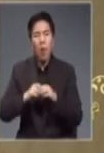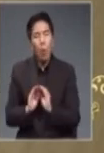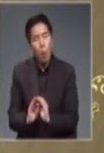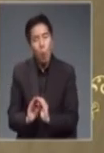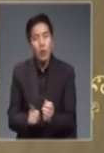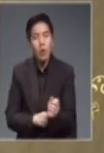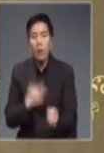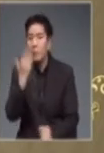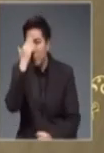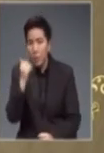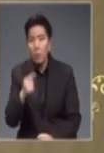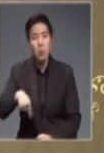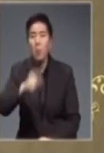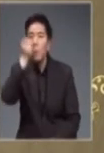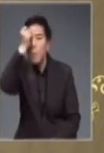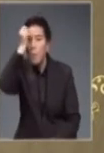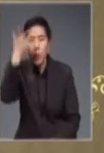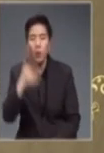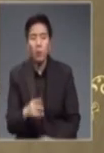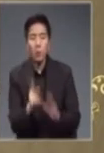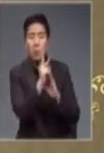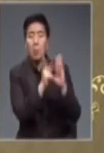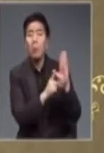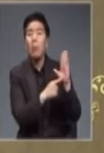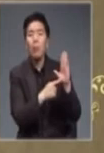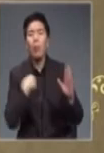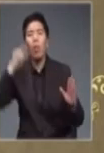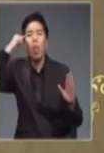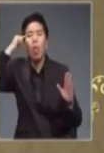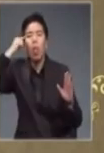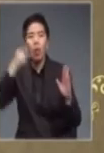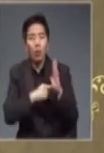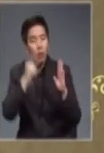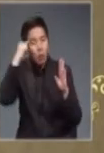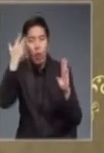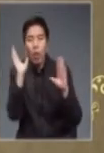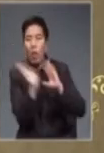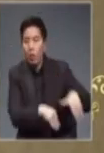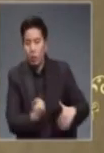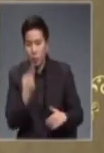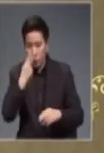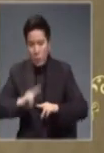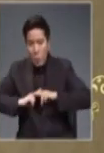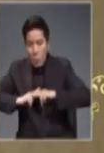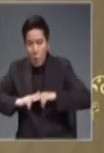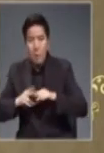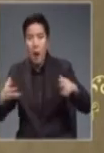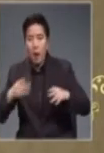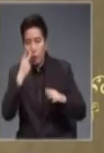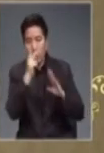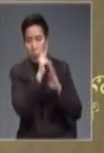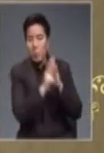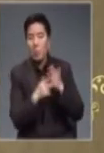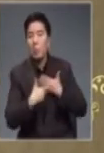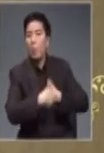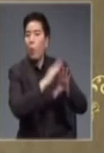ตรการดำเนินการอย่างต่อเนื่องเพราะอาจจะทำให้ประชาชนรู้สึกว่ายังไม่ได้จากรัฐบาลยอดซื้อขายสินค้าบางอย่างตกลงแสดงว่